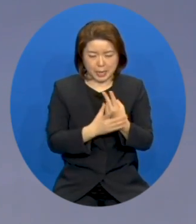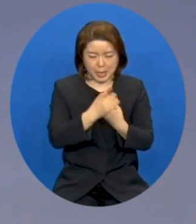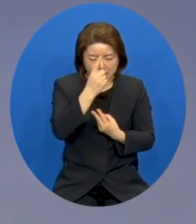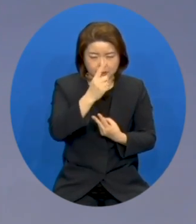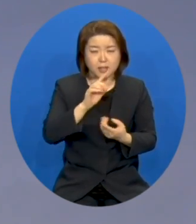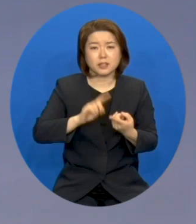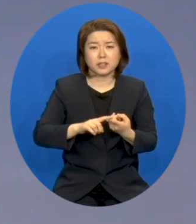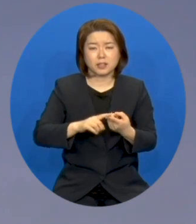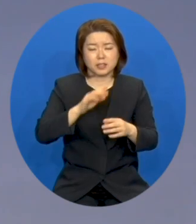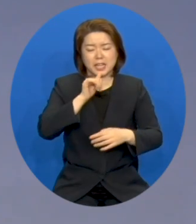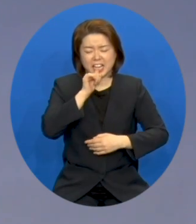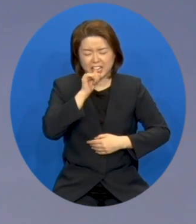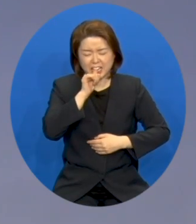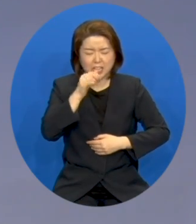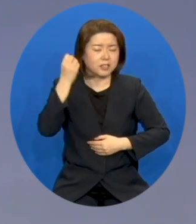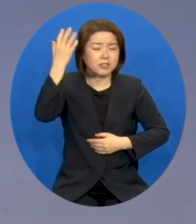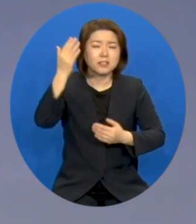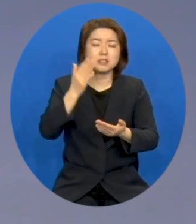절대로 잊지 말라.